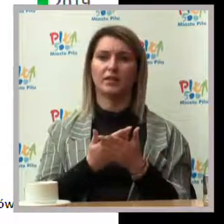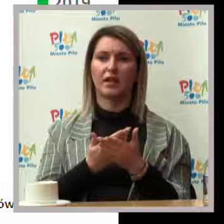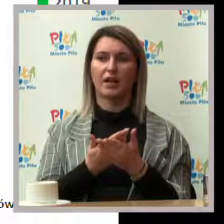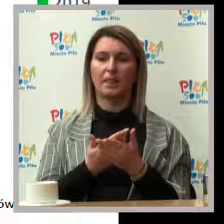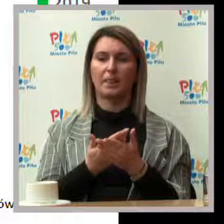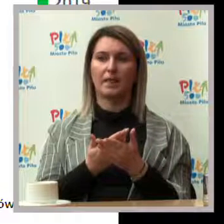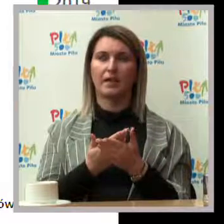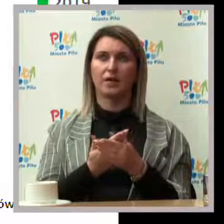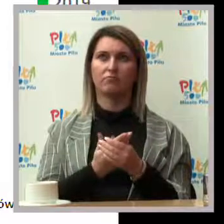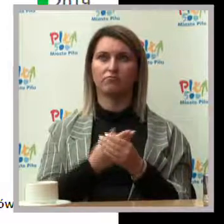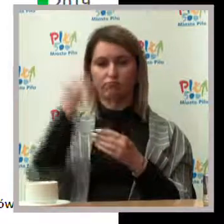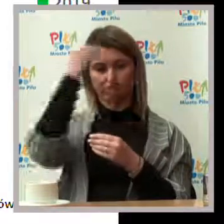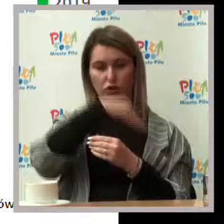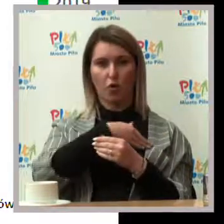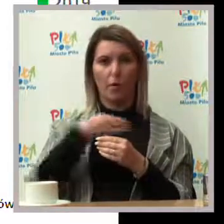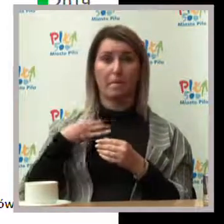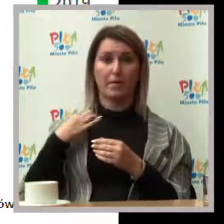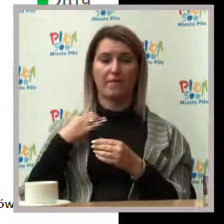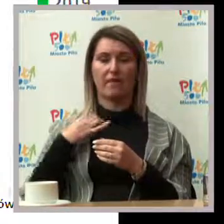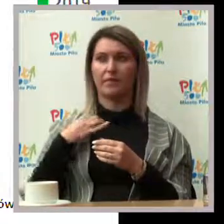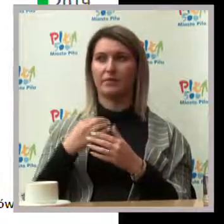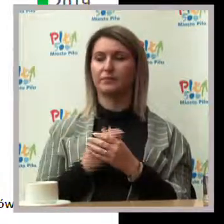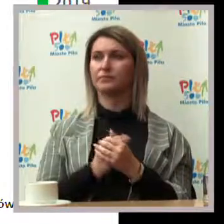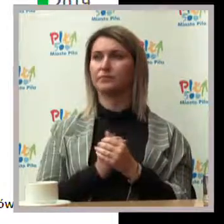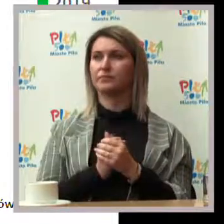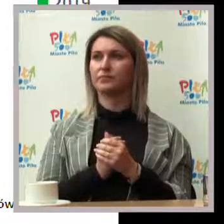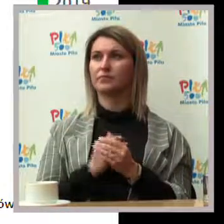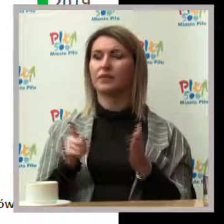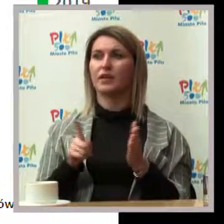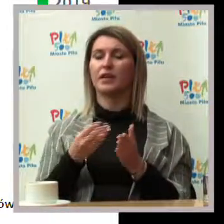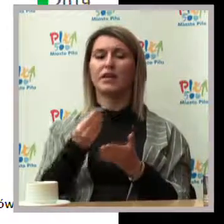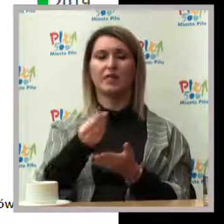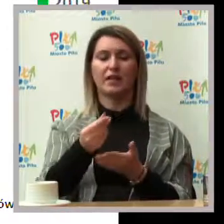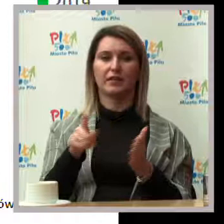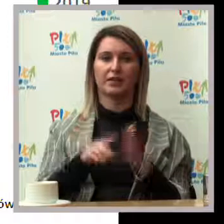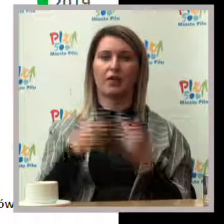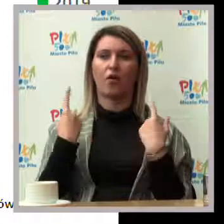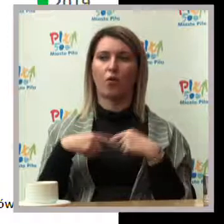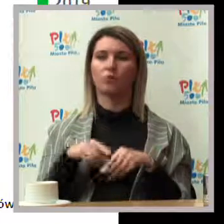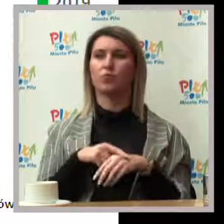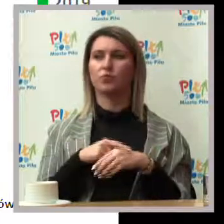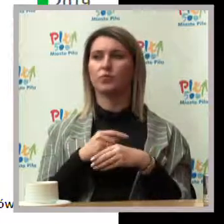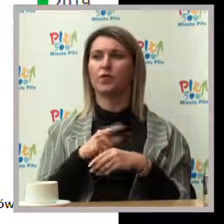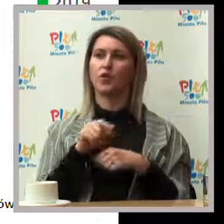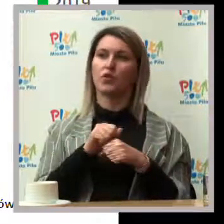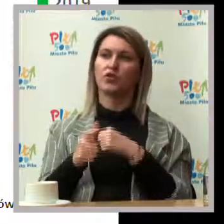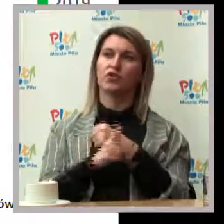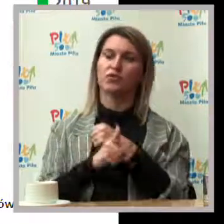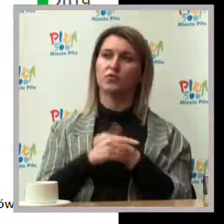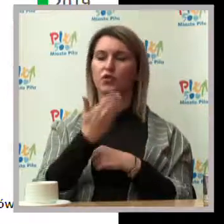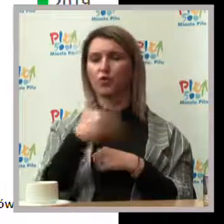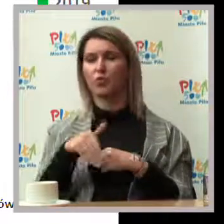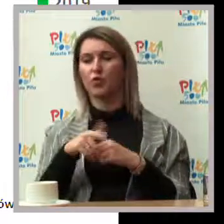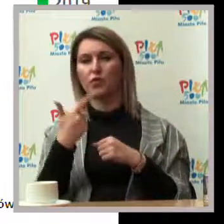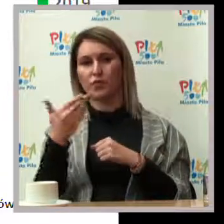niepublicznych. I świadczenia na rzecz osób fizycznych, prawie 70 milionów w roku